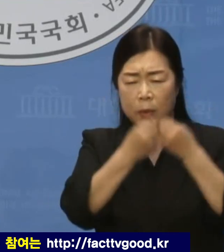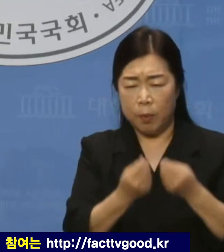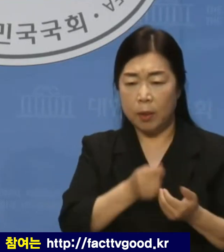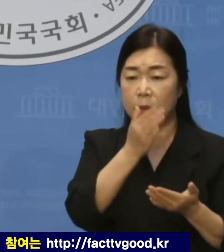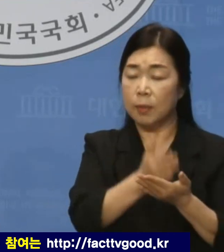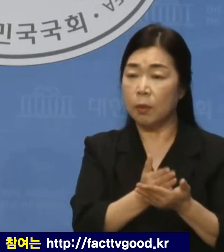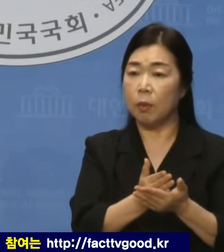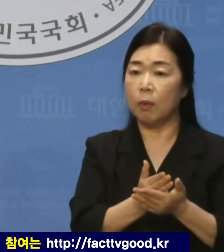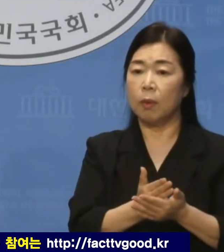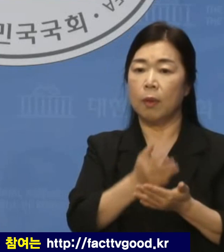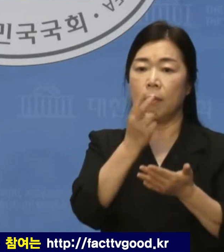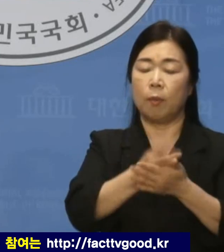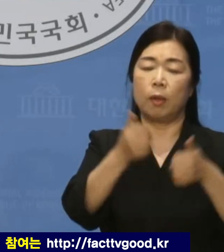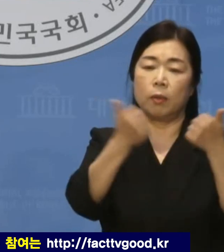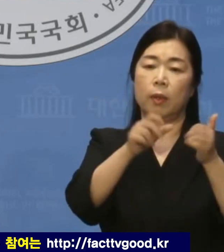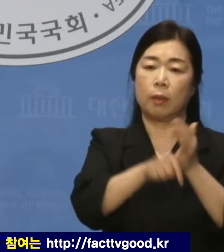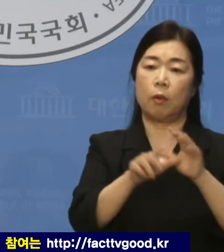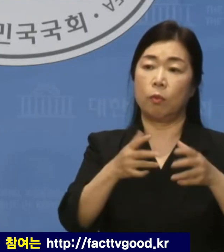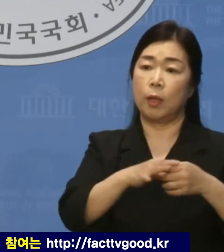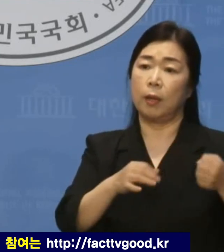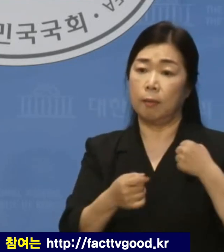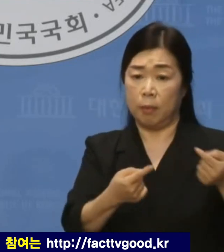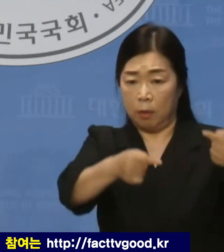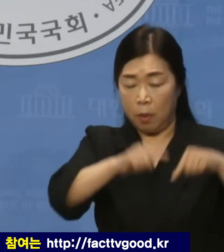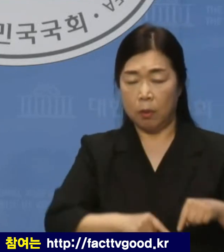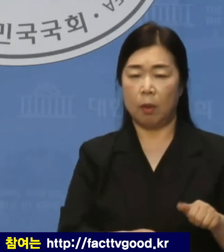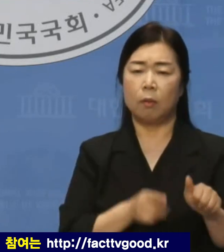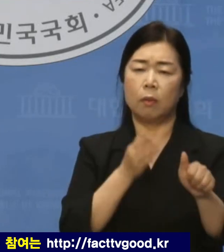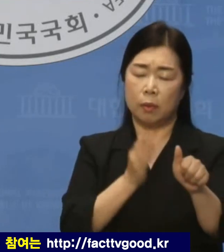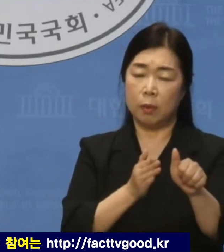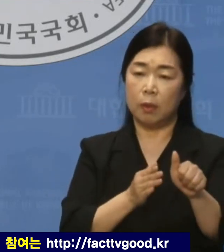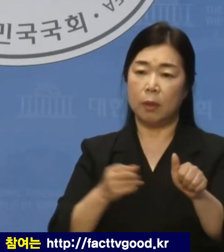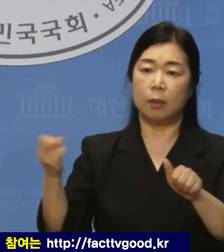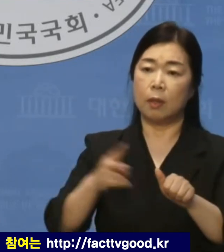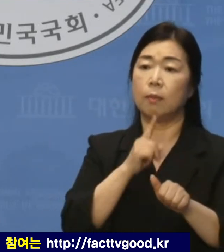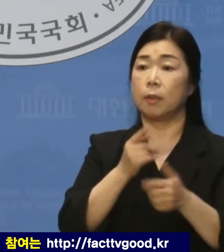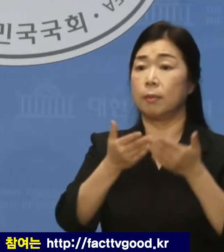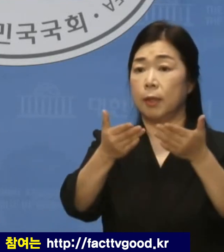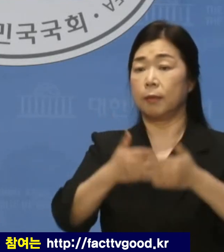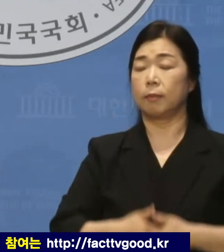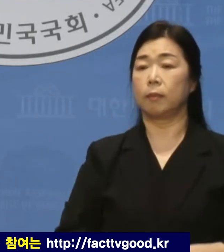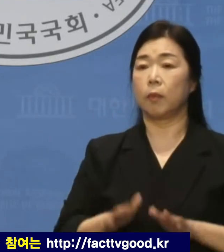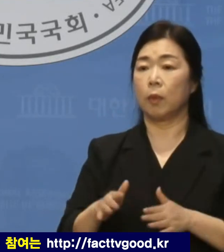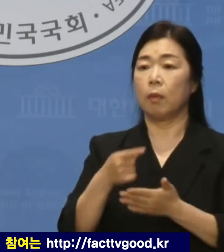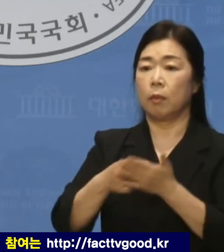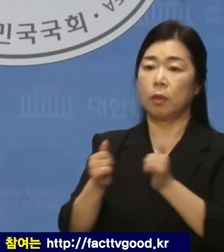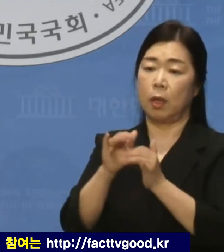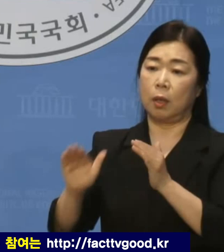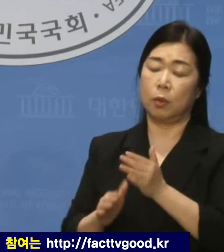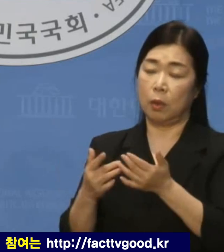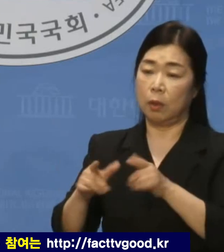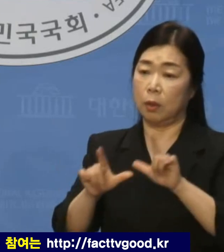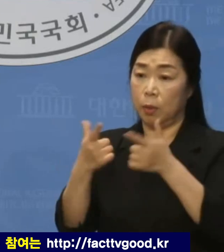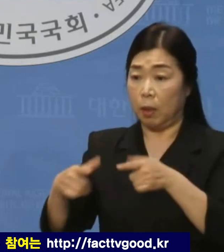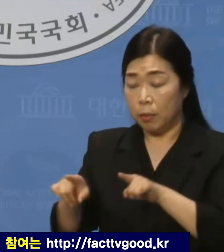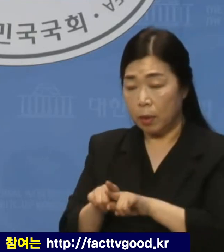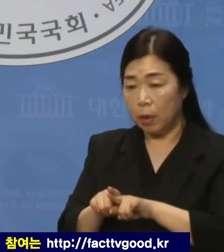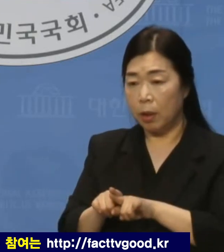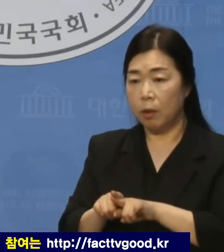심사에 국민의힘도 적극 임해 주실 것을 다시 한번 호소드립니다. 오늘 유가족들이 시민들과